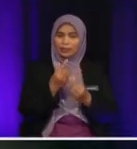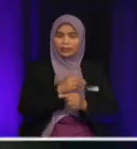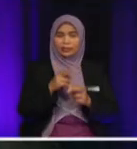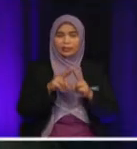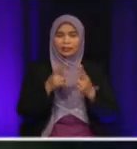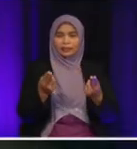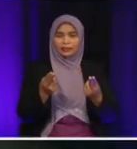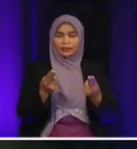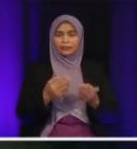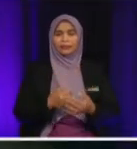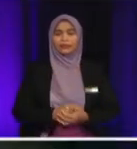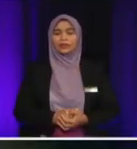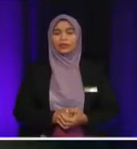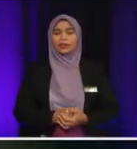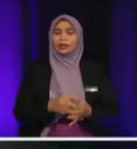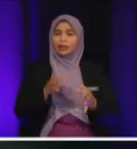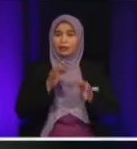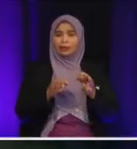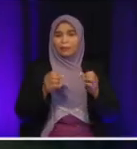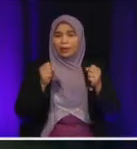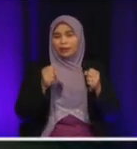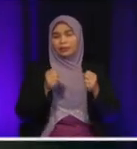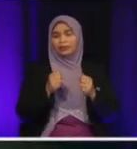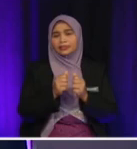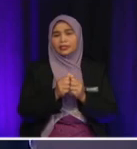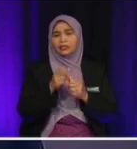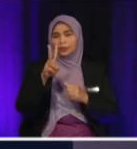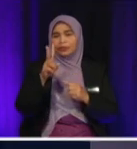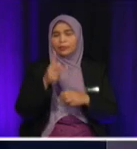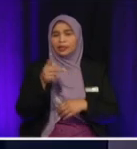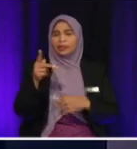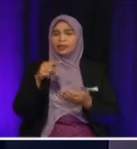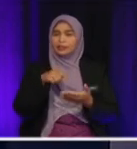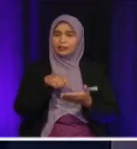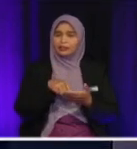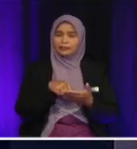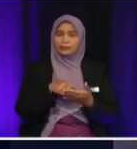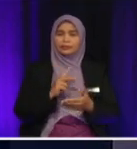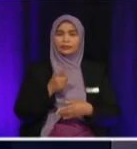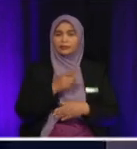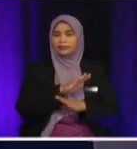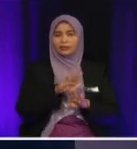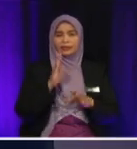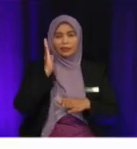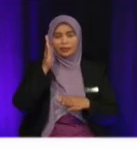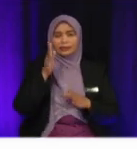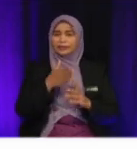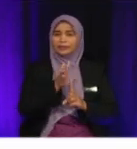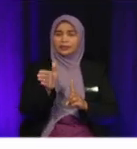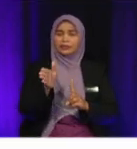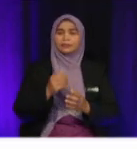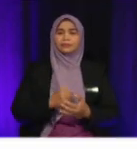As-sunnah. Itulah kita, kalau kita pegang dengan Al-Quran dan as-sunnah, kita tidak akan sesat. Okey, kita bacakan bagaimana daripada Abdullah bin